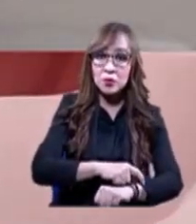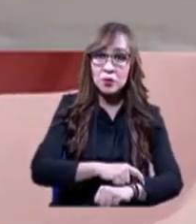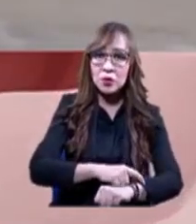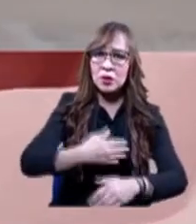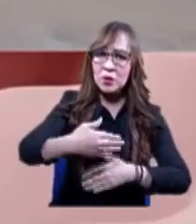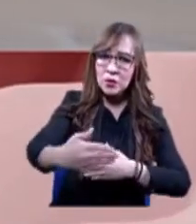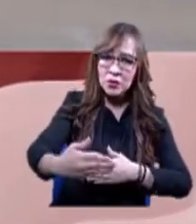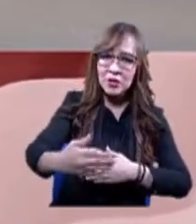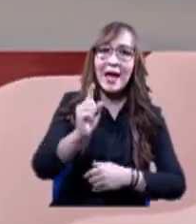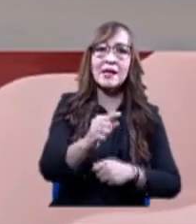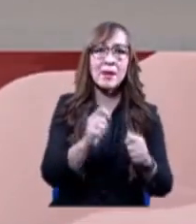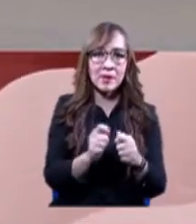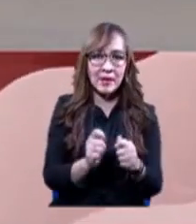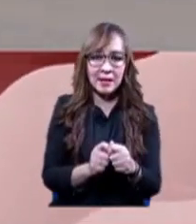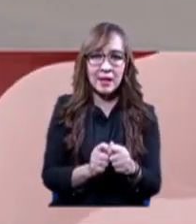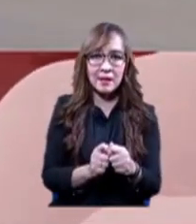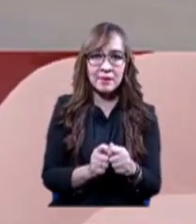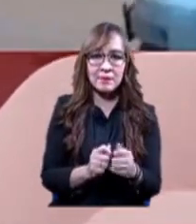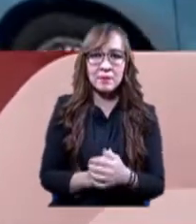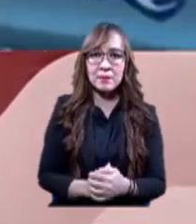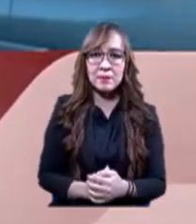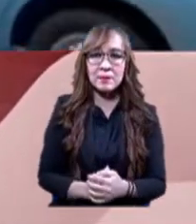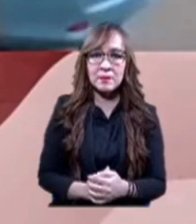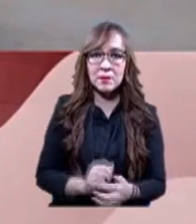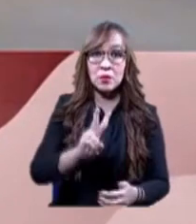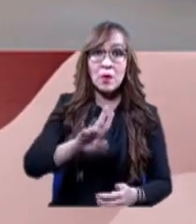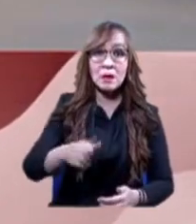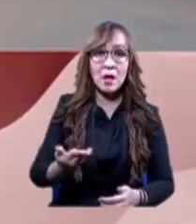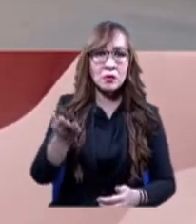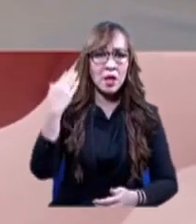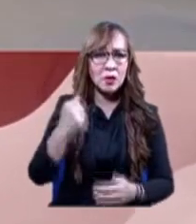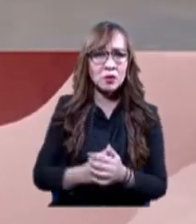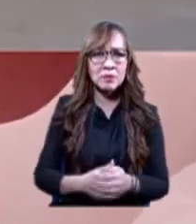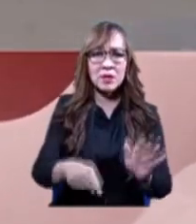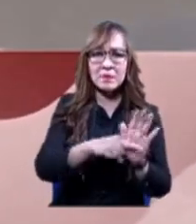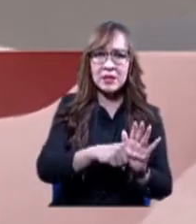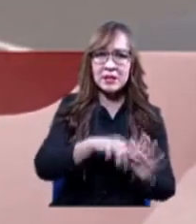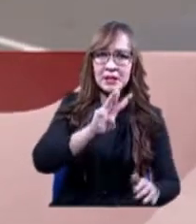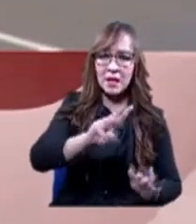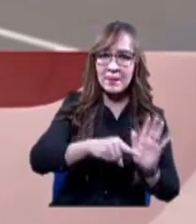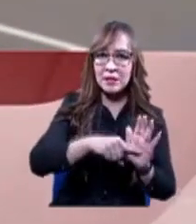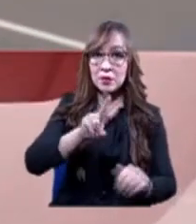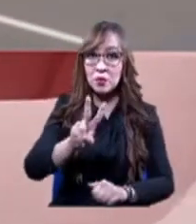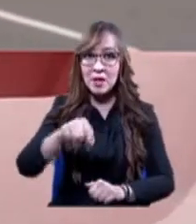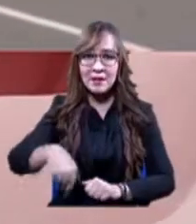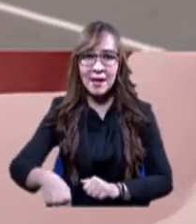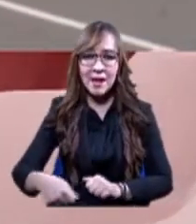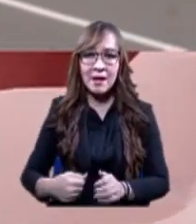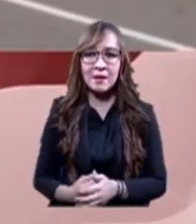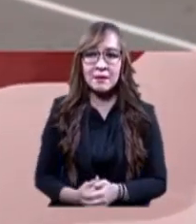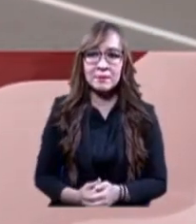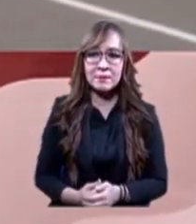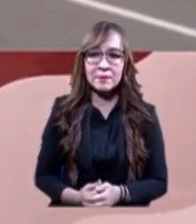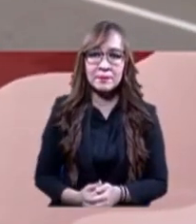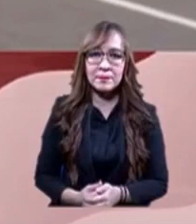minus 5 pada triwulan 2 tahun lalu, menjadi minus 3, menjadi minus 2, dan sekarang minus.